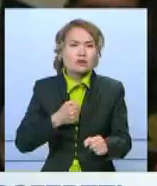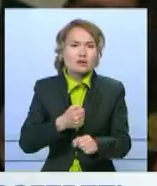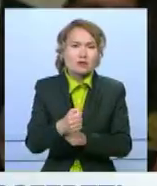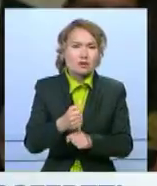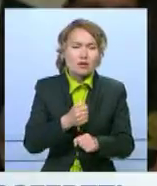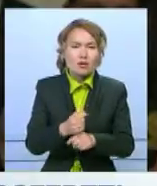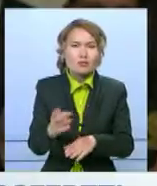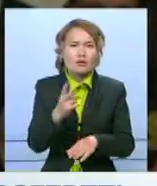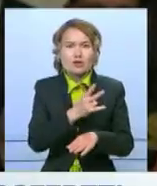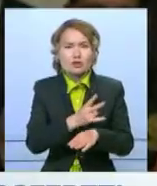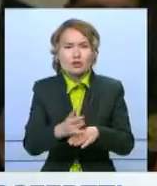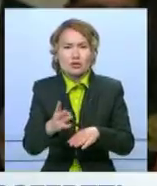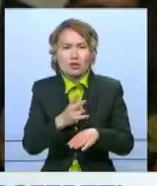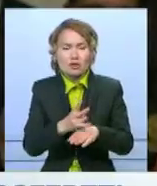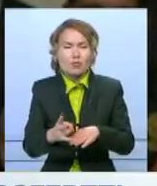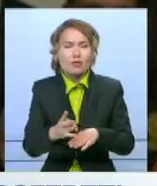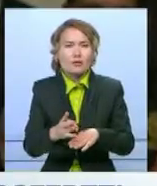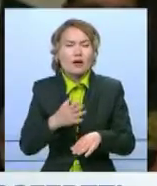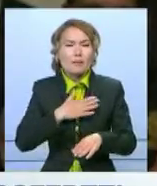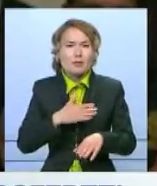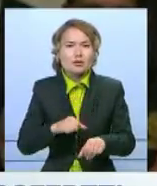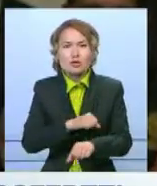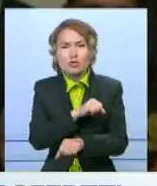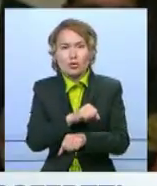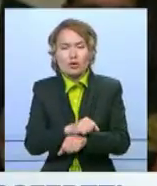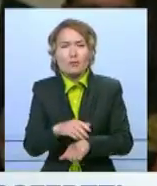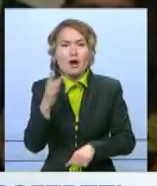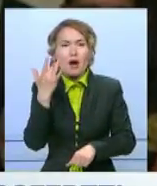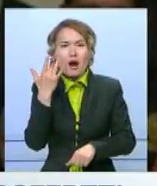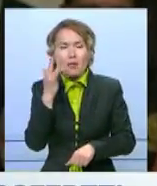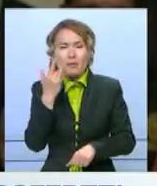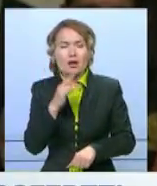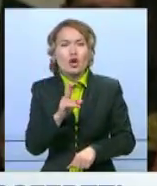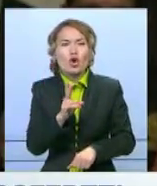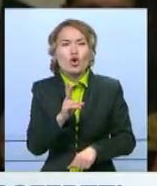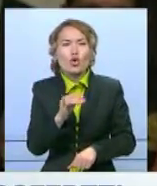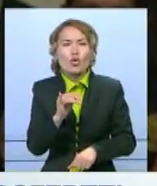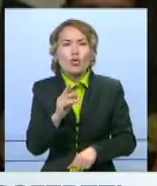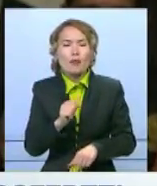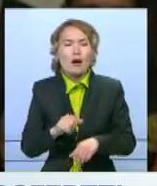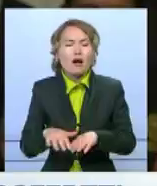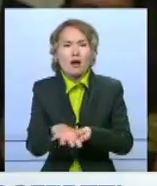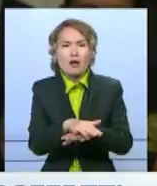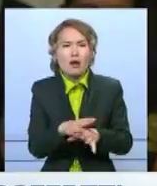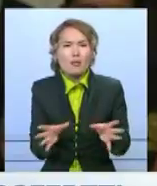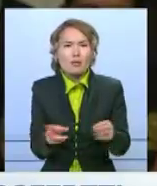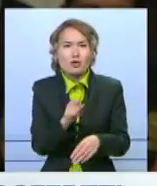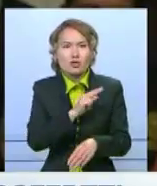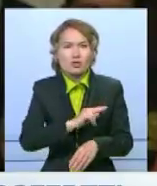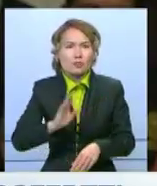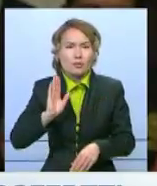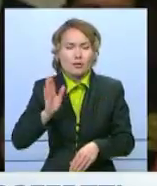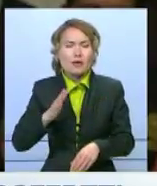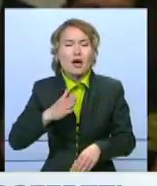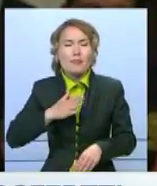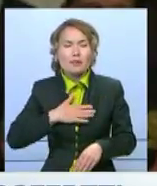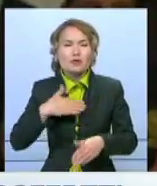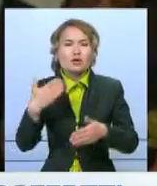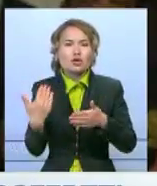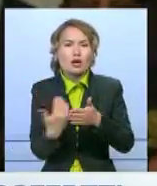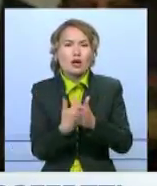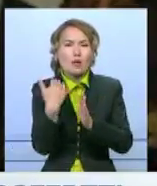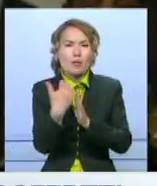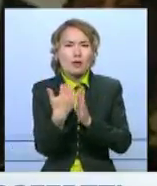таратушы елдермен байланысын жалғастырып келеді. Ал алдыңғы келісімшарттың Куба халқына көмегі болмады. Тек ондағы жүйені байыта